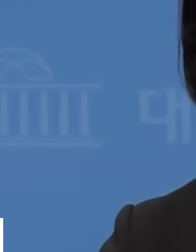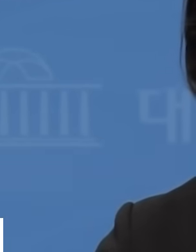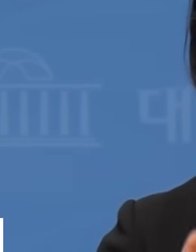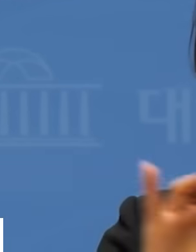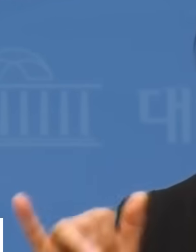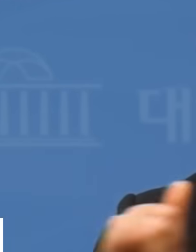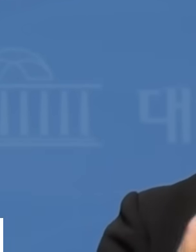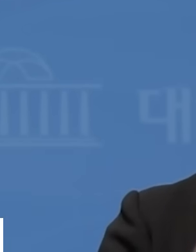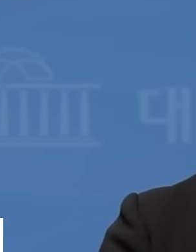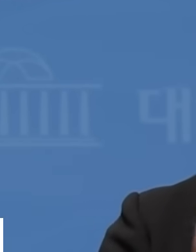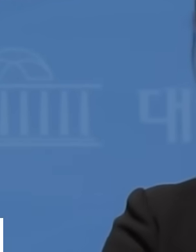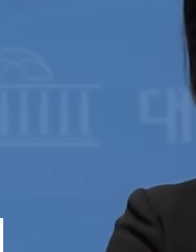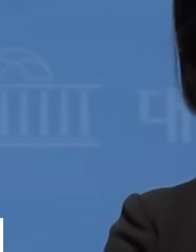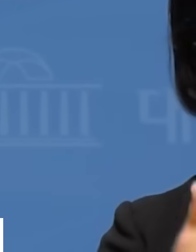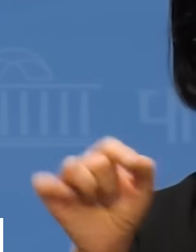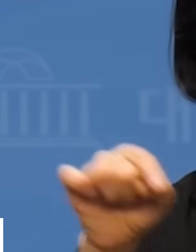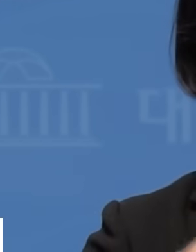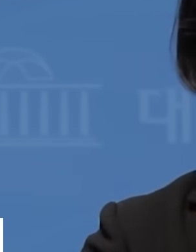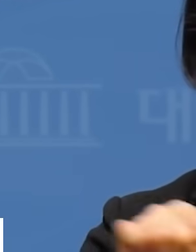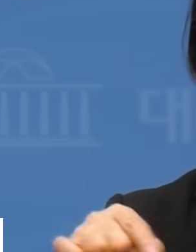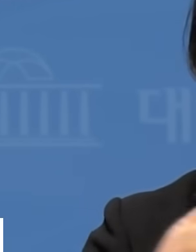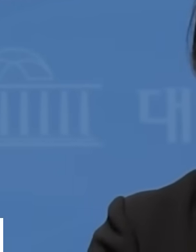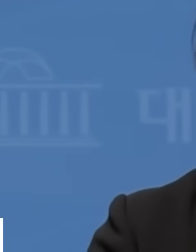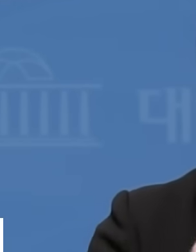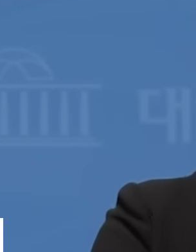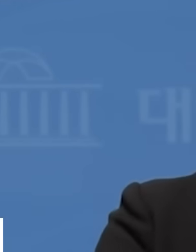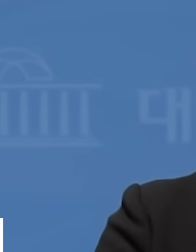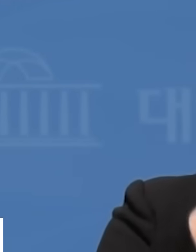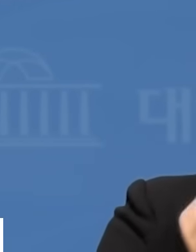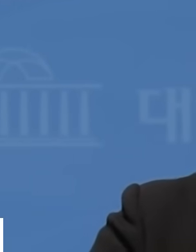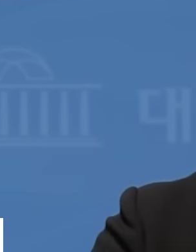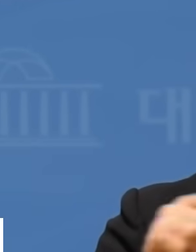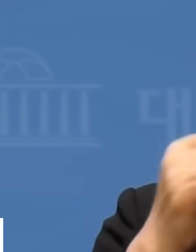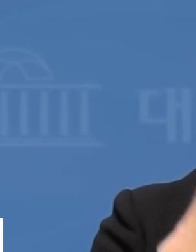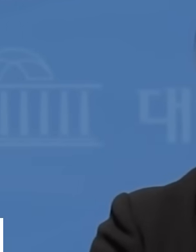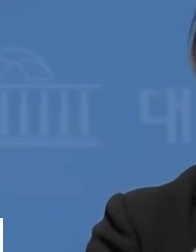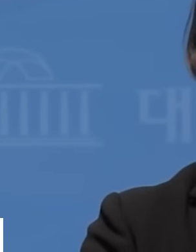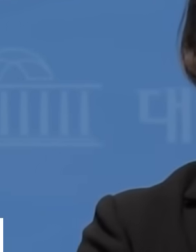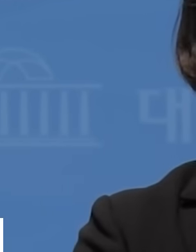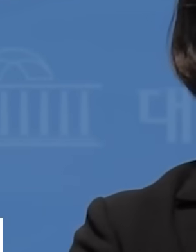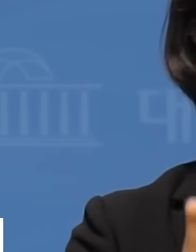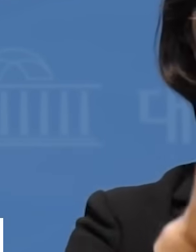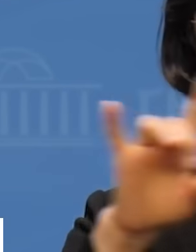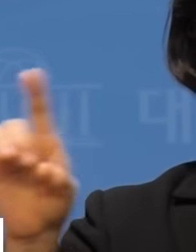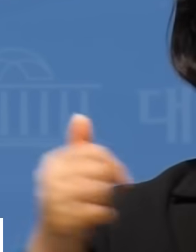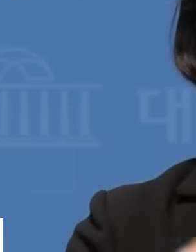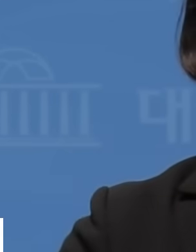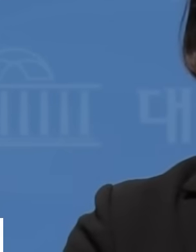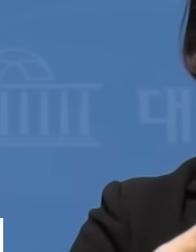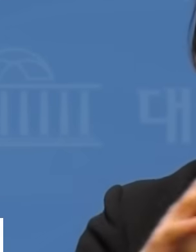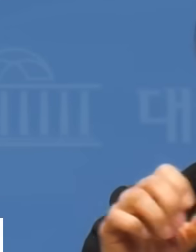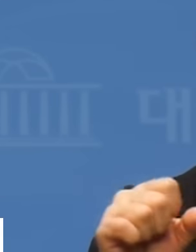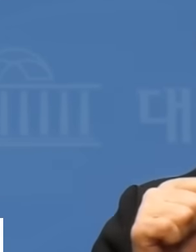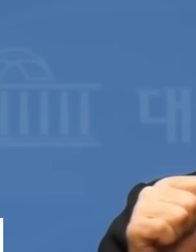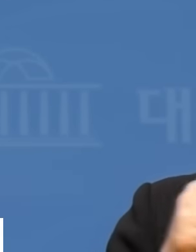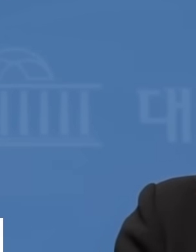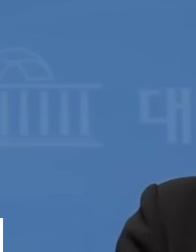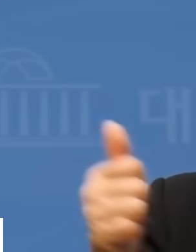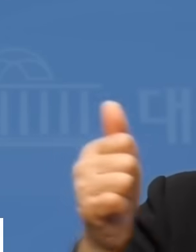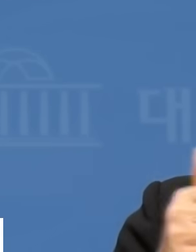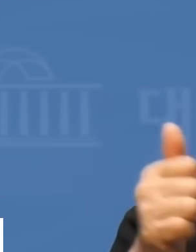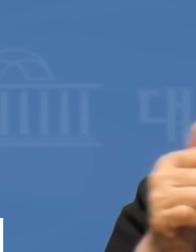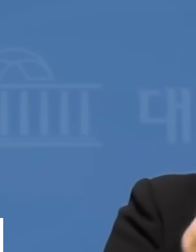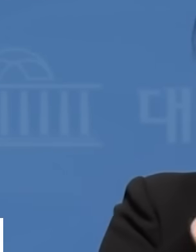국민께서 변화하는 정치, 실력 있는 정치를 만들어갈 한 분 한 분을 저희 국민의힘이